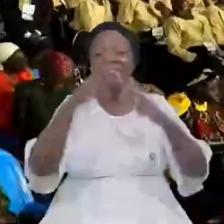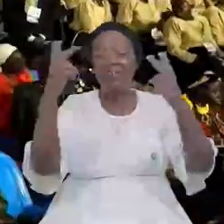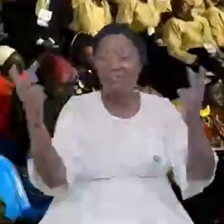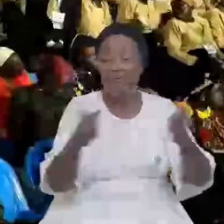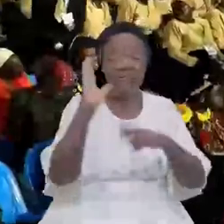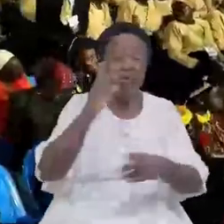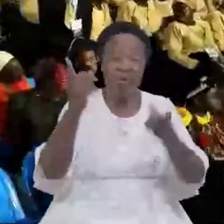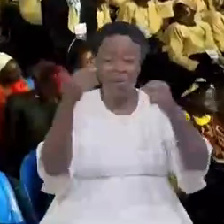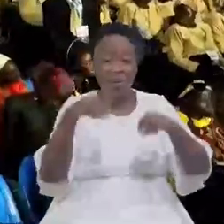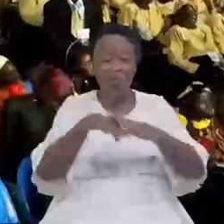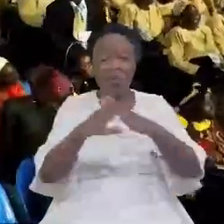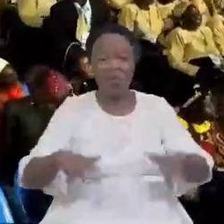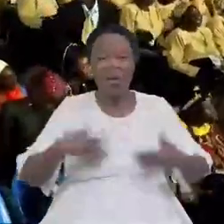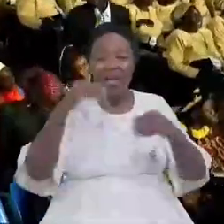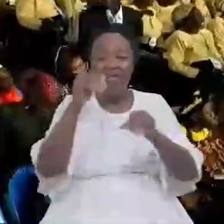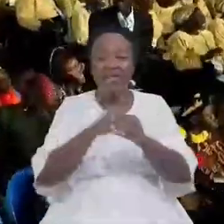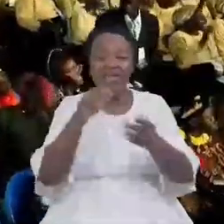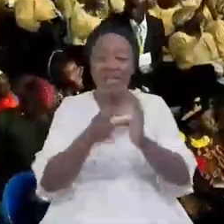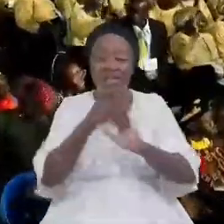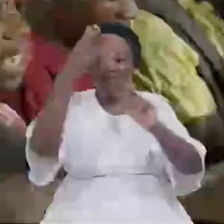ta vie au nom de Jésus-Christ.